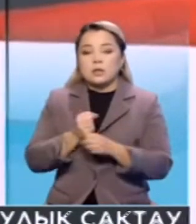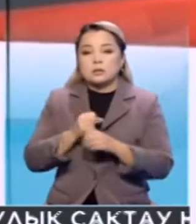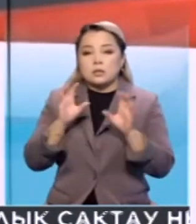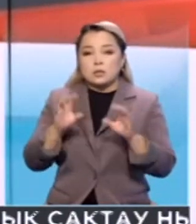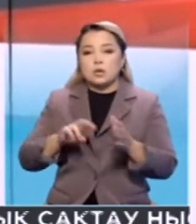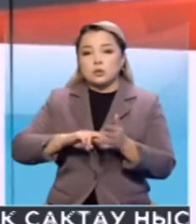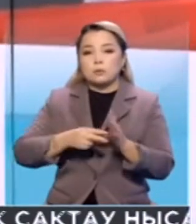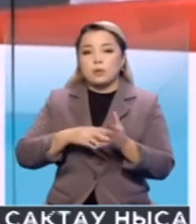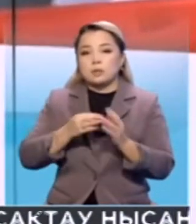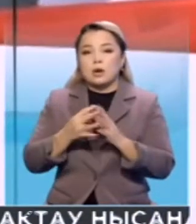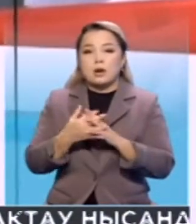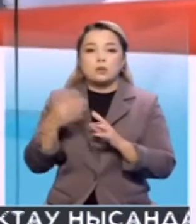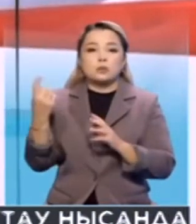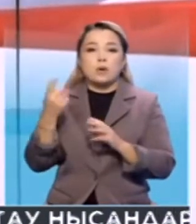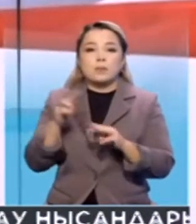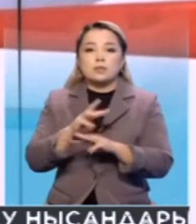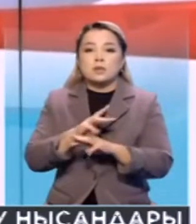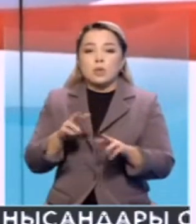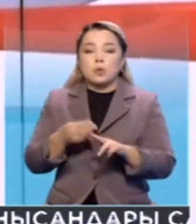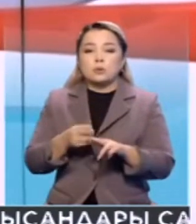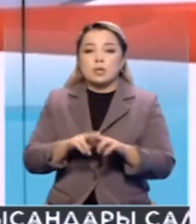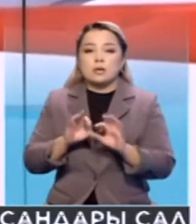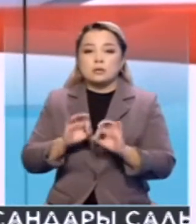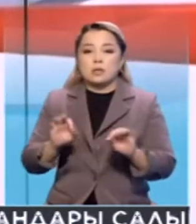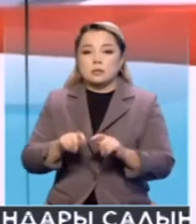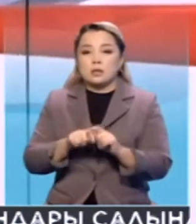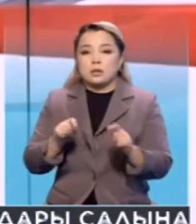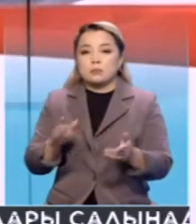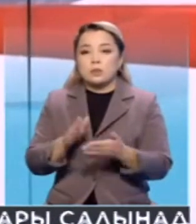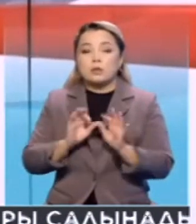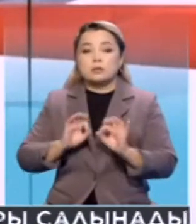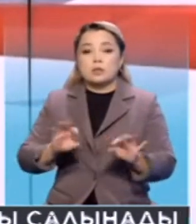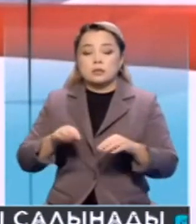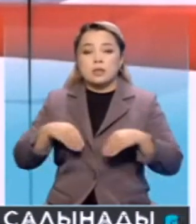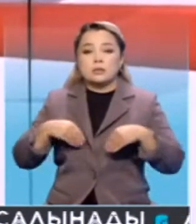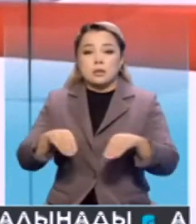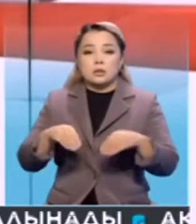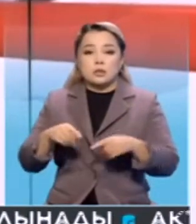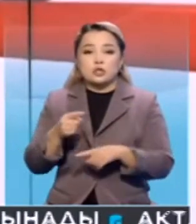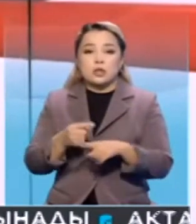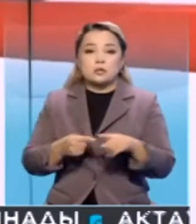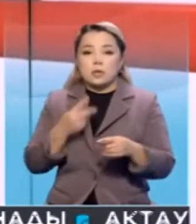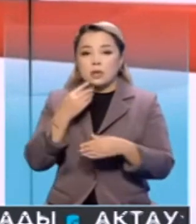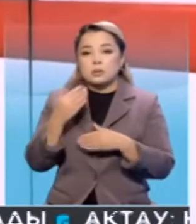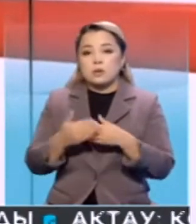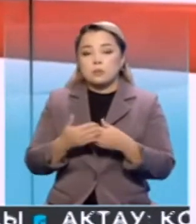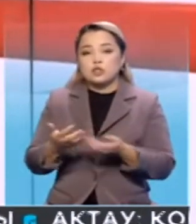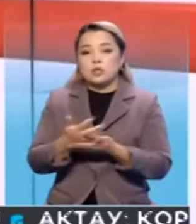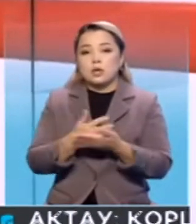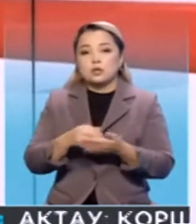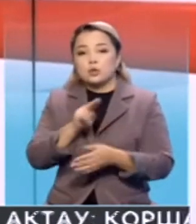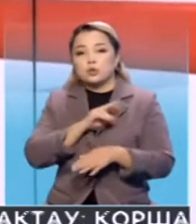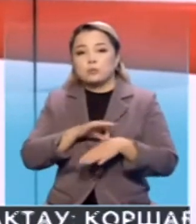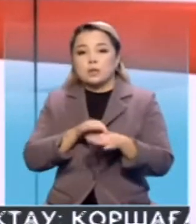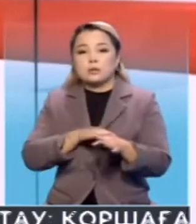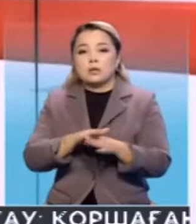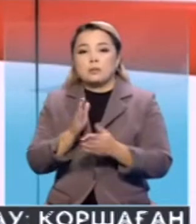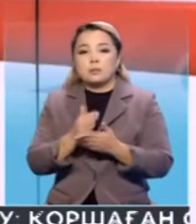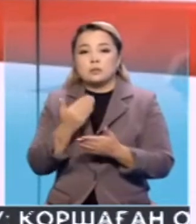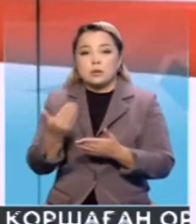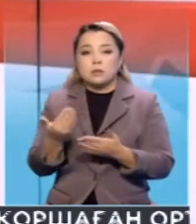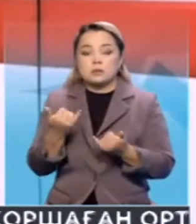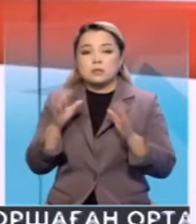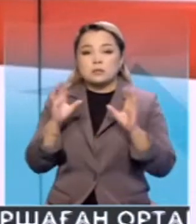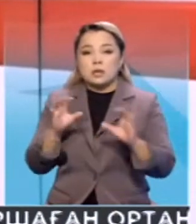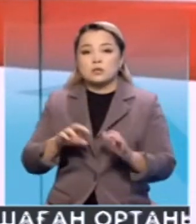алып келген ауыл шаруашылығы министрі осылай деп мәлімдеді. Айтуынша, егіннің жартысынан астамы жиналған, жұмыс қызу жалғасып жатыр.